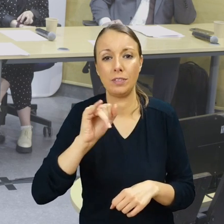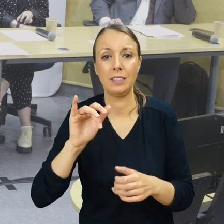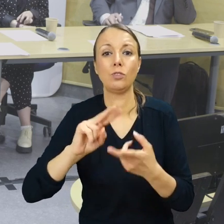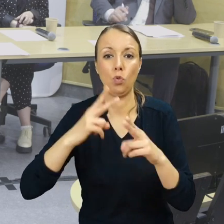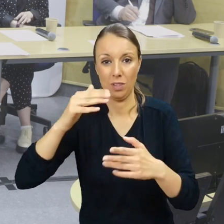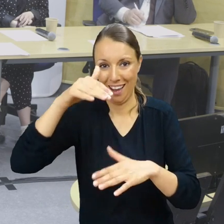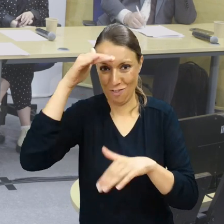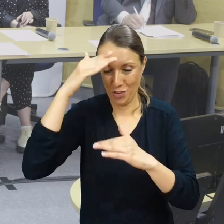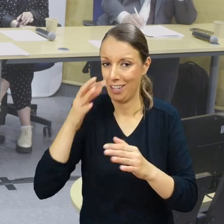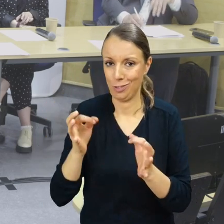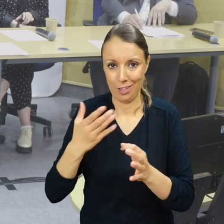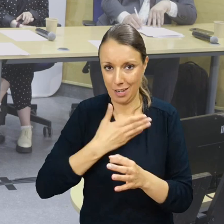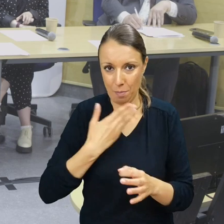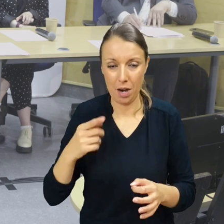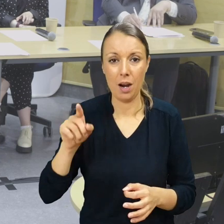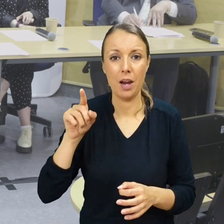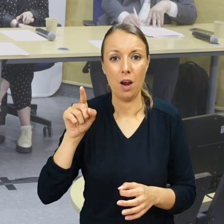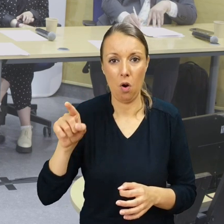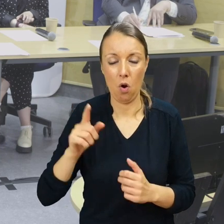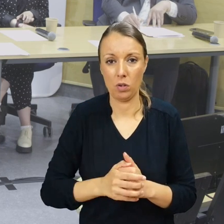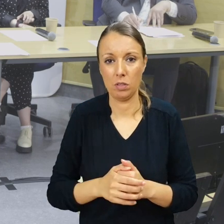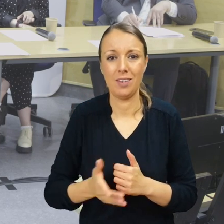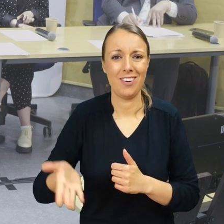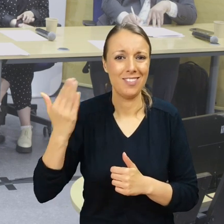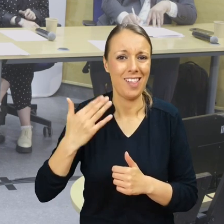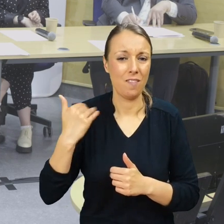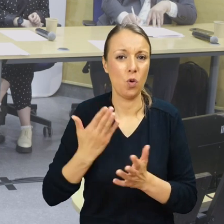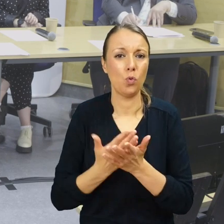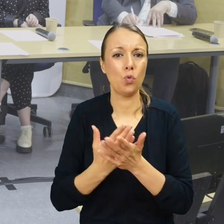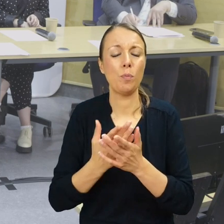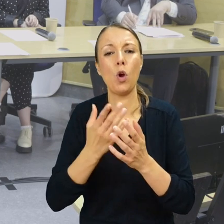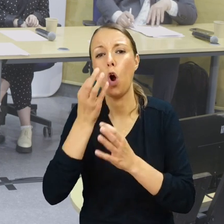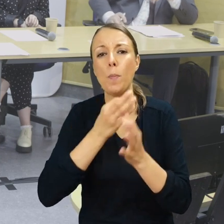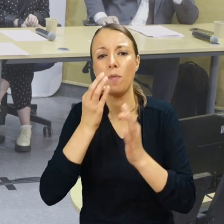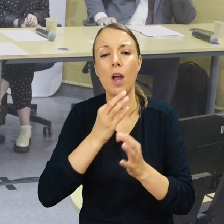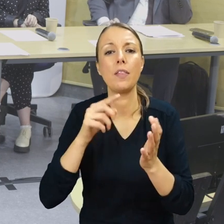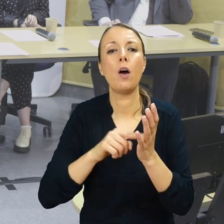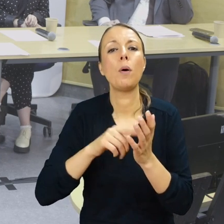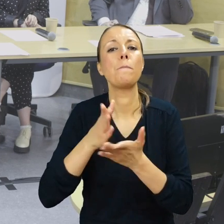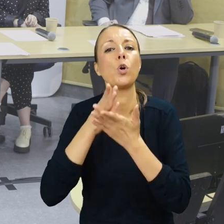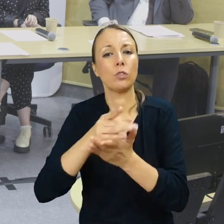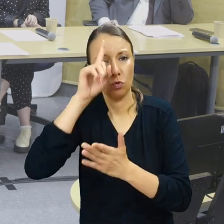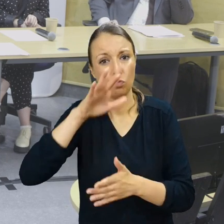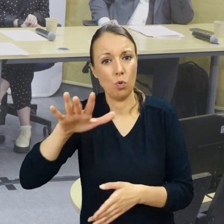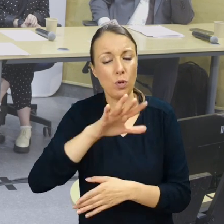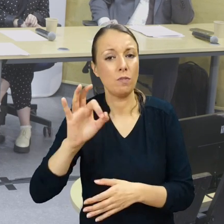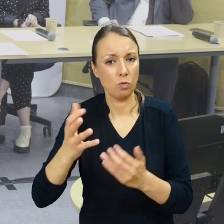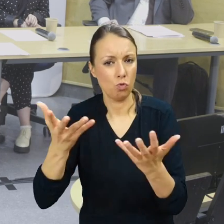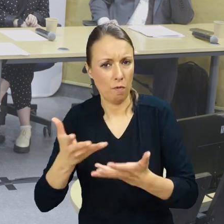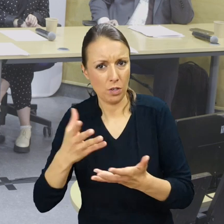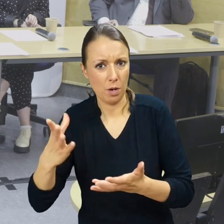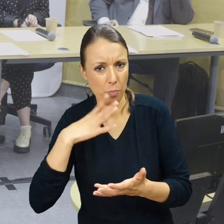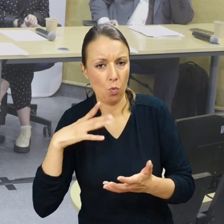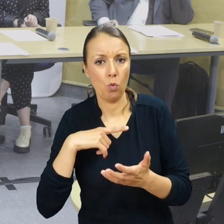temu ożenił ze swoimi odwiedzającymi w ramach poradnictwa społecznego, które prowadziło stowarzyszenie. I to był